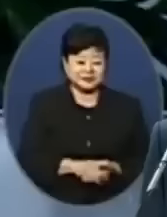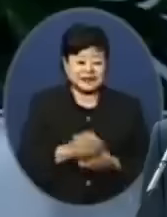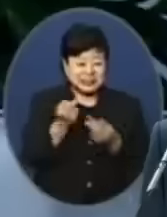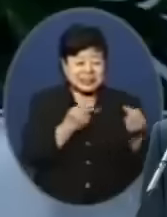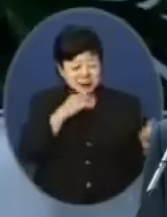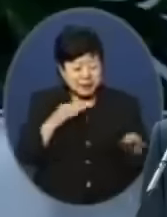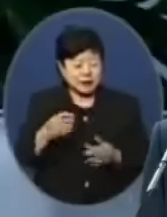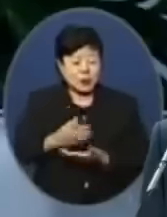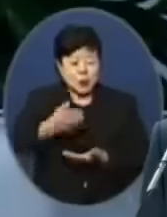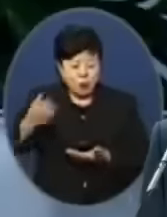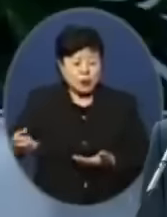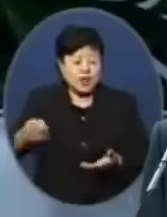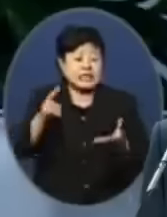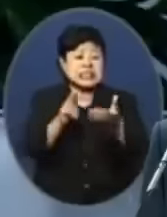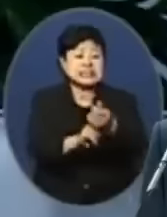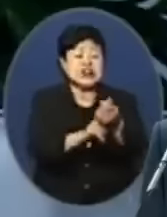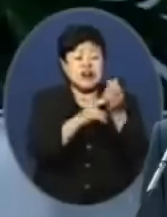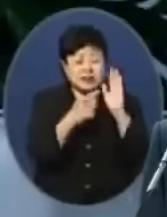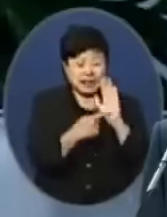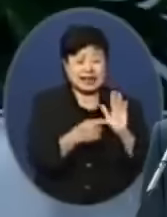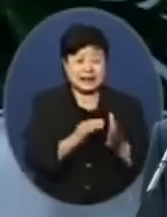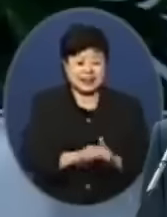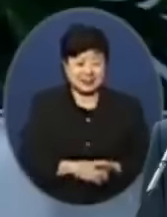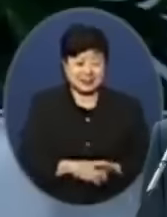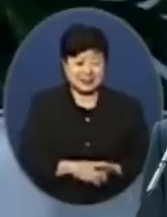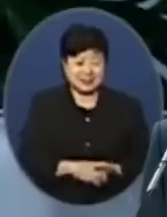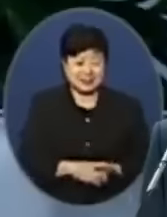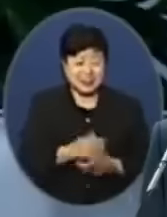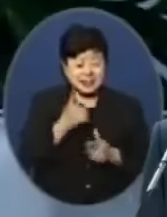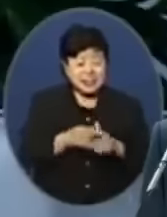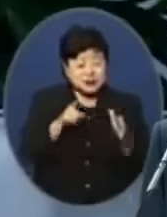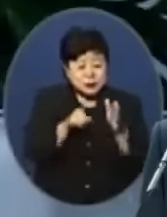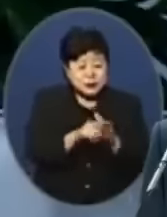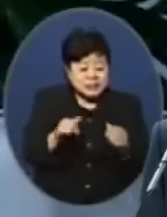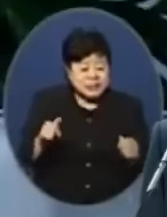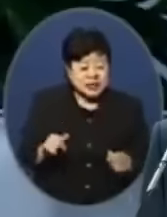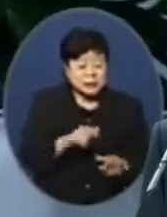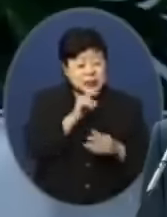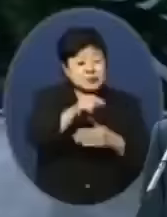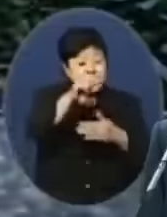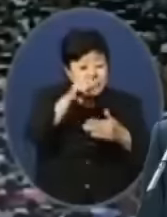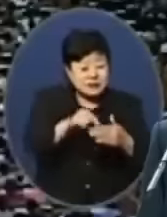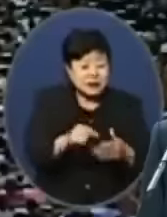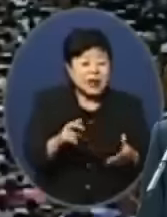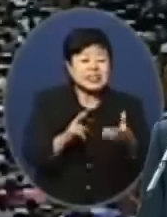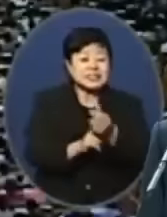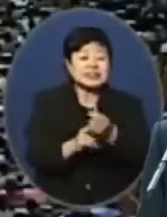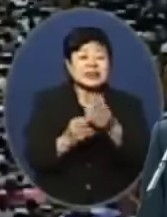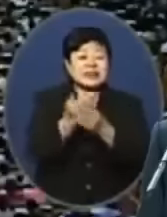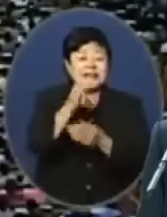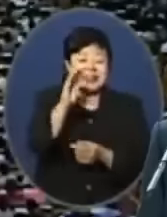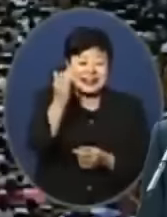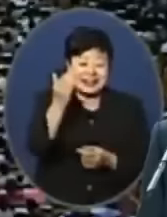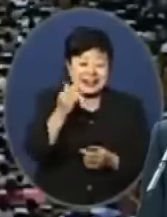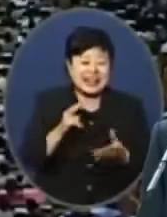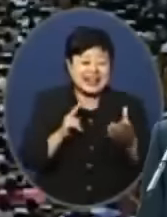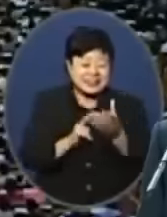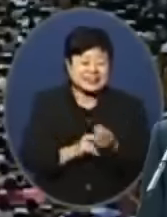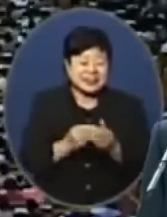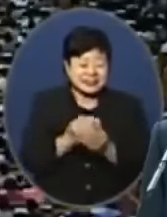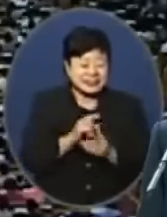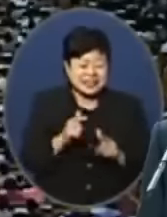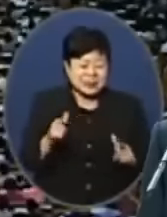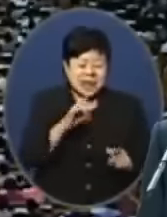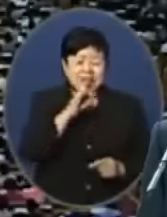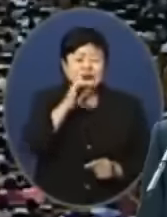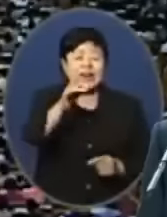산이 바다로 옮겨가는 기적이 일어나는 것입니다. 우리 예수 믿는 사람은 우리 생활 속에 기적이 일어나야 되고, 기적이 안 일어나면